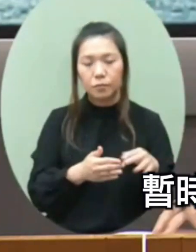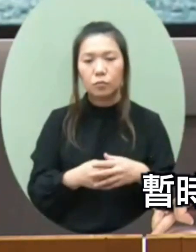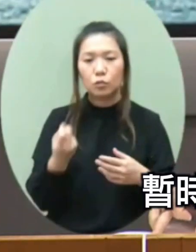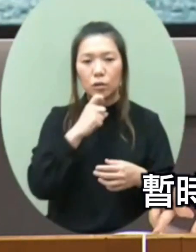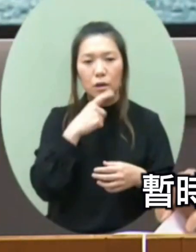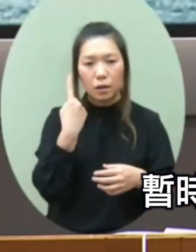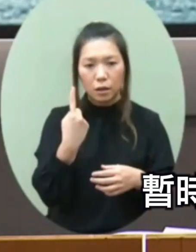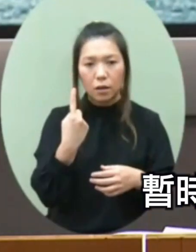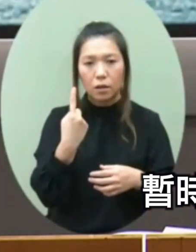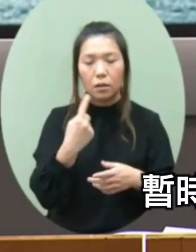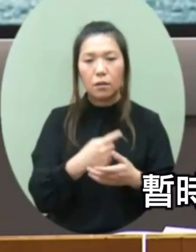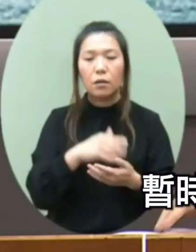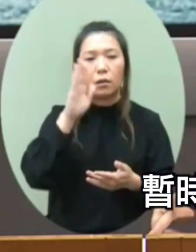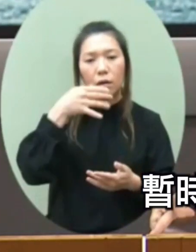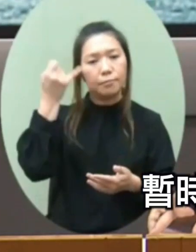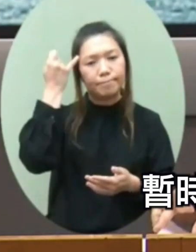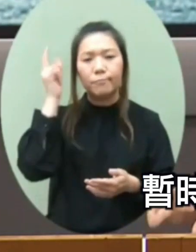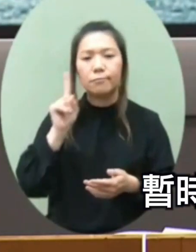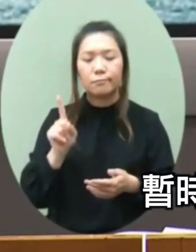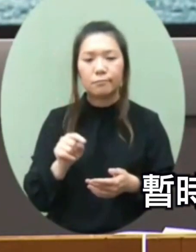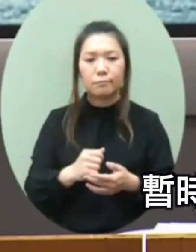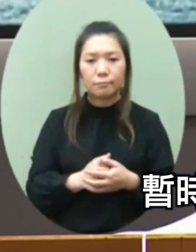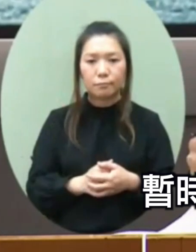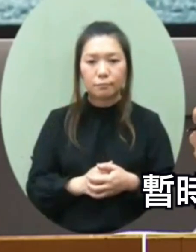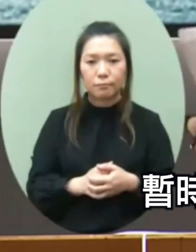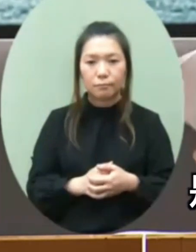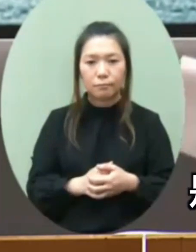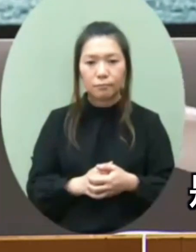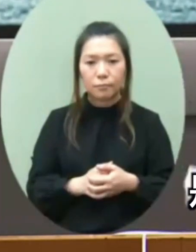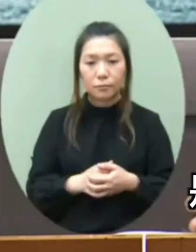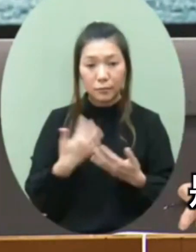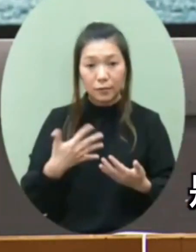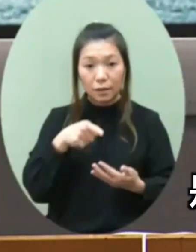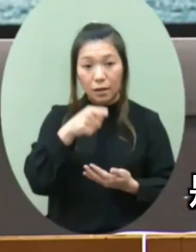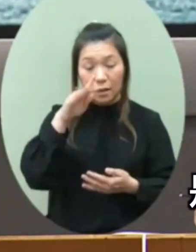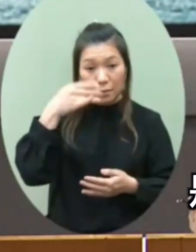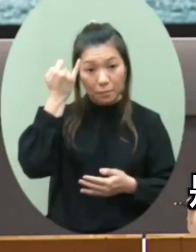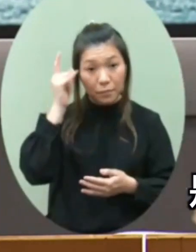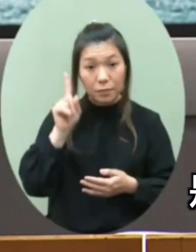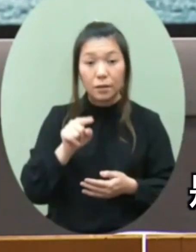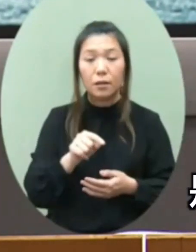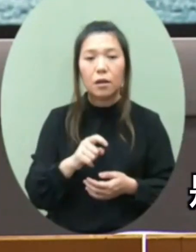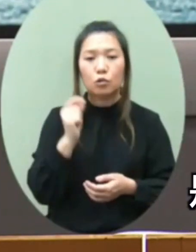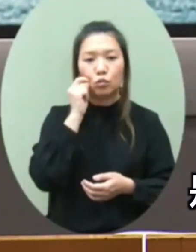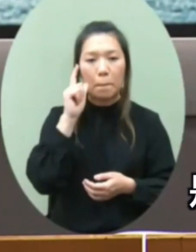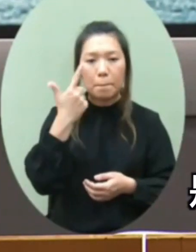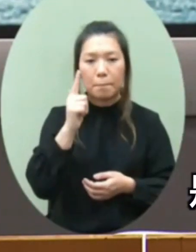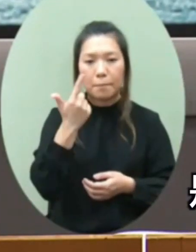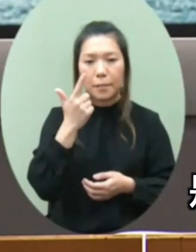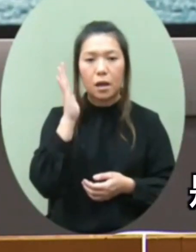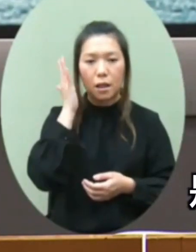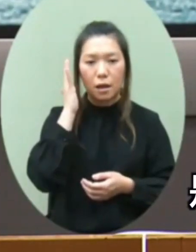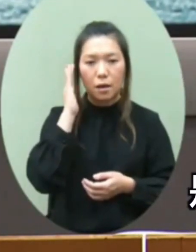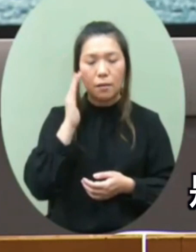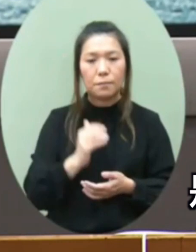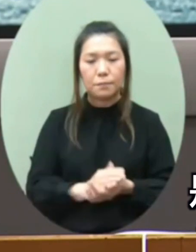時有一位咧係暫時揾唔到源頭嘅個案嘅。咁呢位人士咧就係、是、一位88歲嘅男